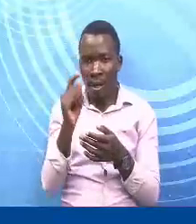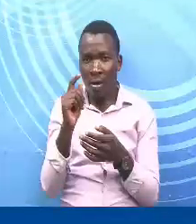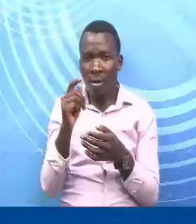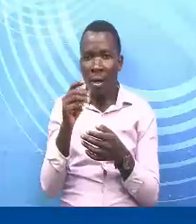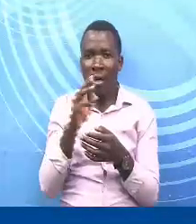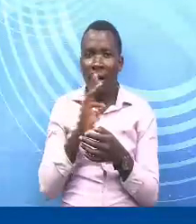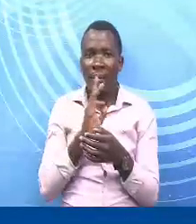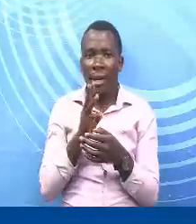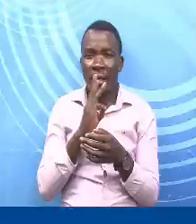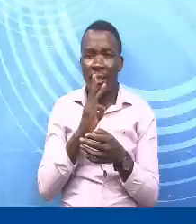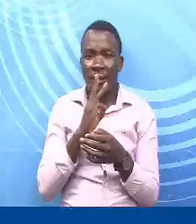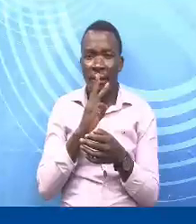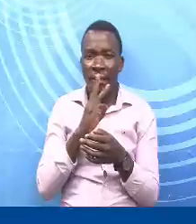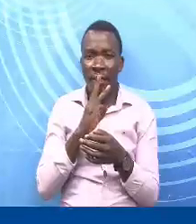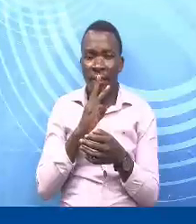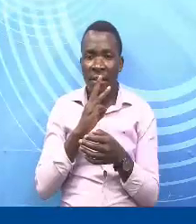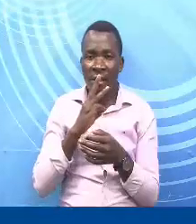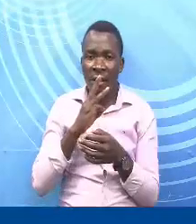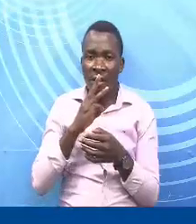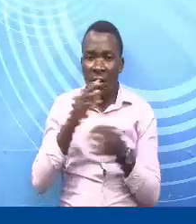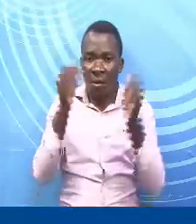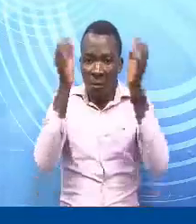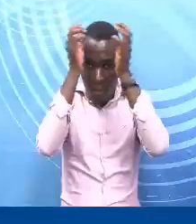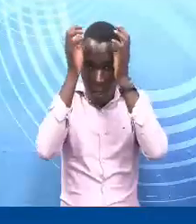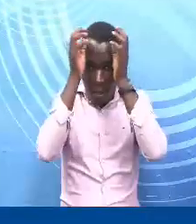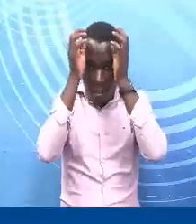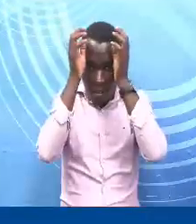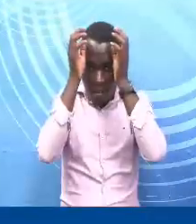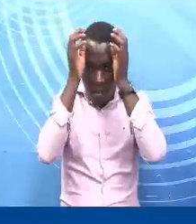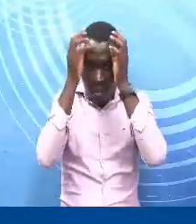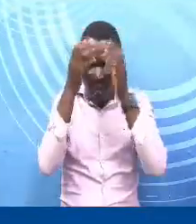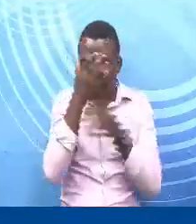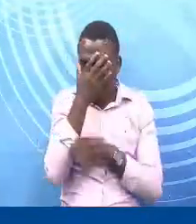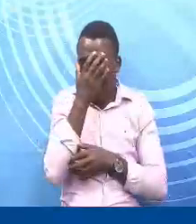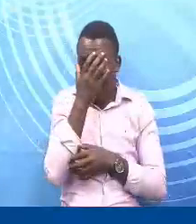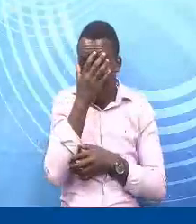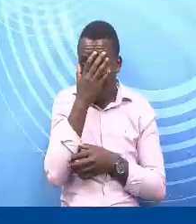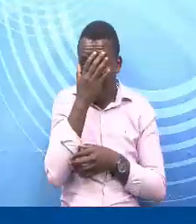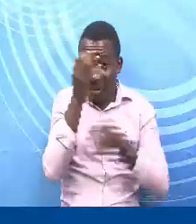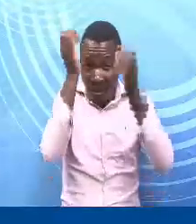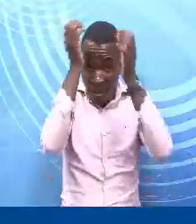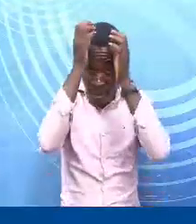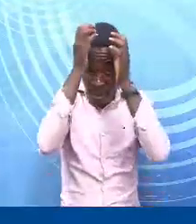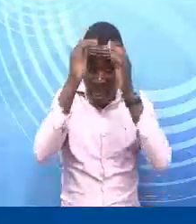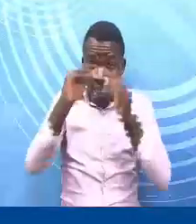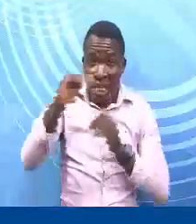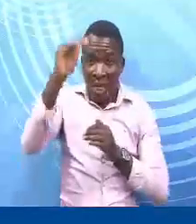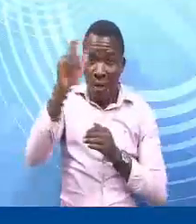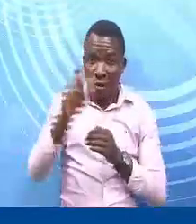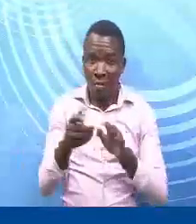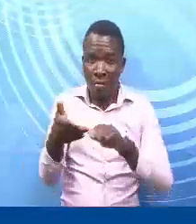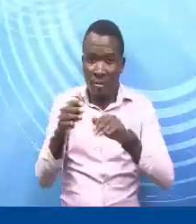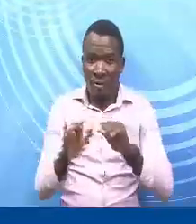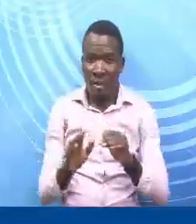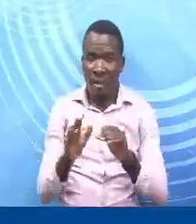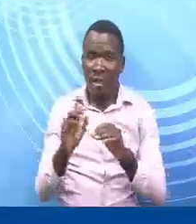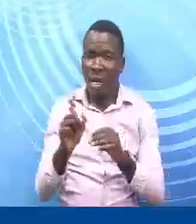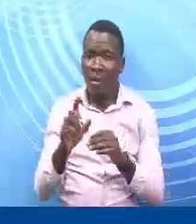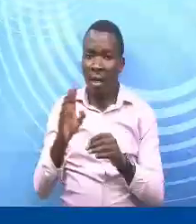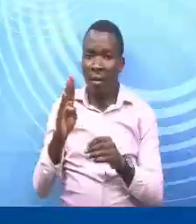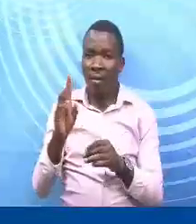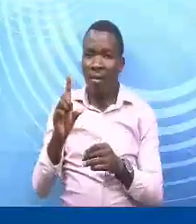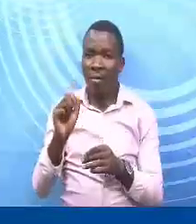tuvoma tuzagira ipfunwe twumva ko tugiye kuyavomera hejuru y'umuntu uhashyinguye si mukarugagi gusa kuko hari